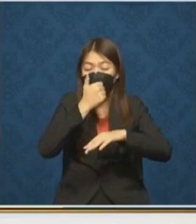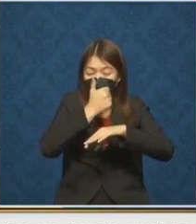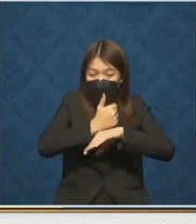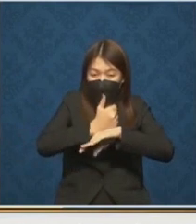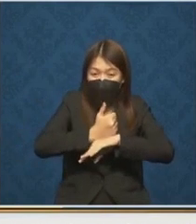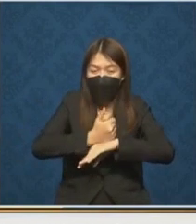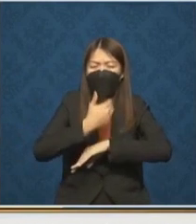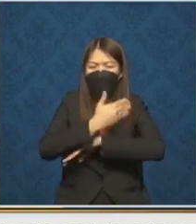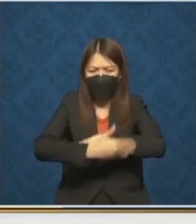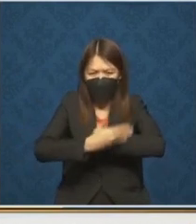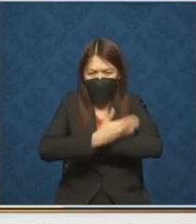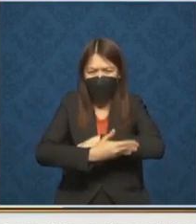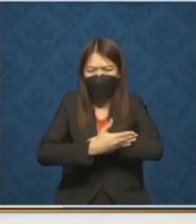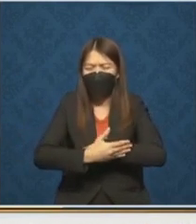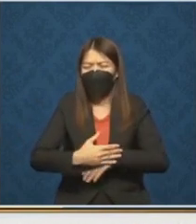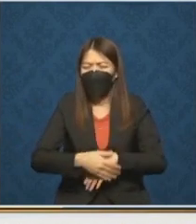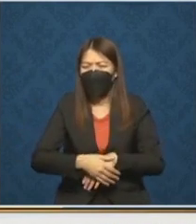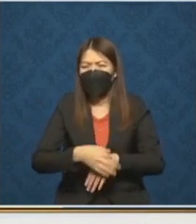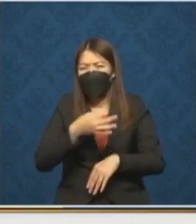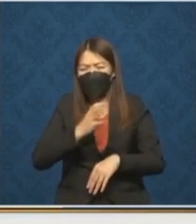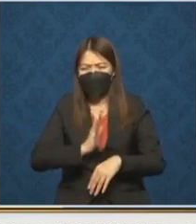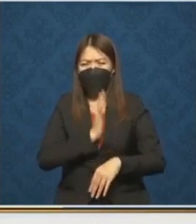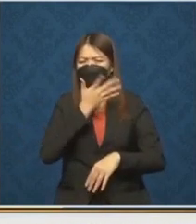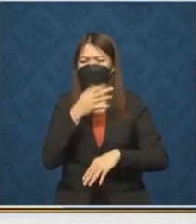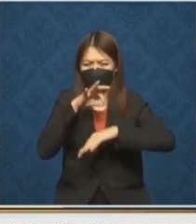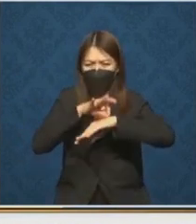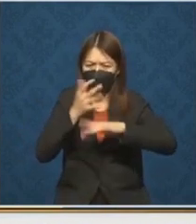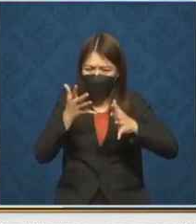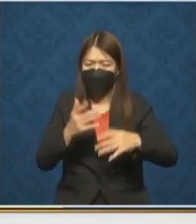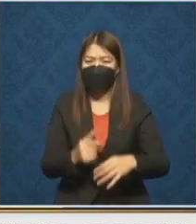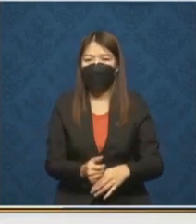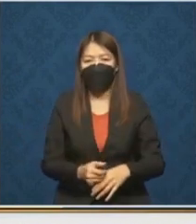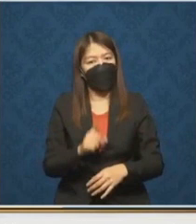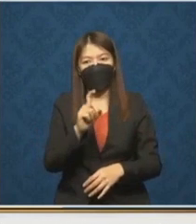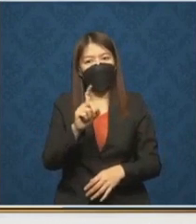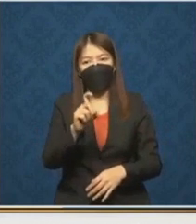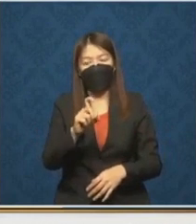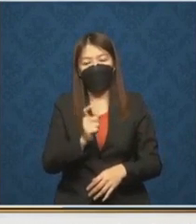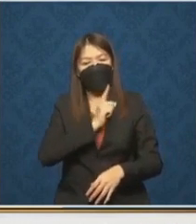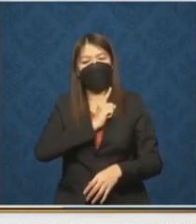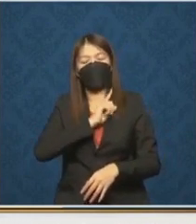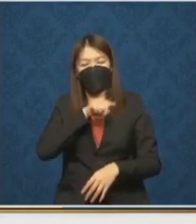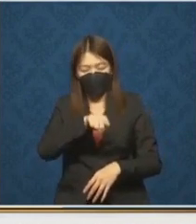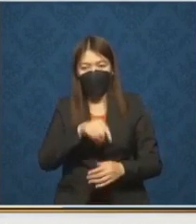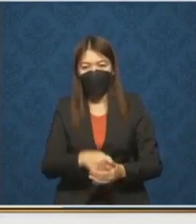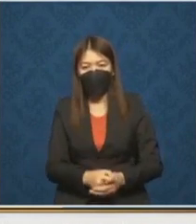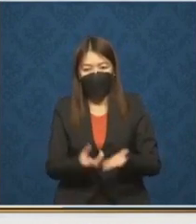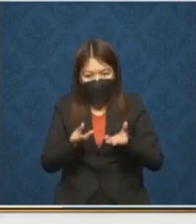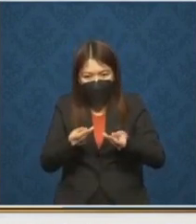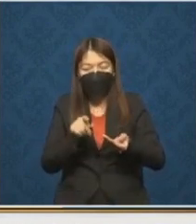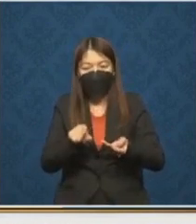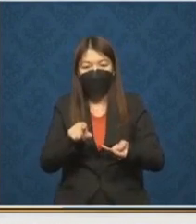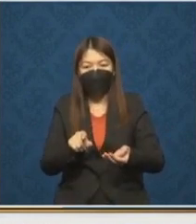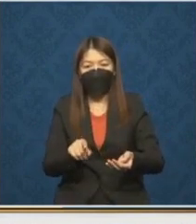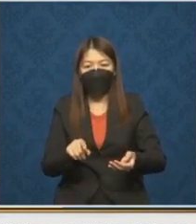คนธรรมดาจะตองอยู่ไม่ได้เพรนี่คือฟาร์มรัพิจอบนี่คือแผ่นดินที่เป็น